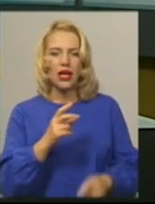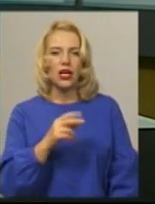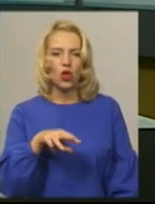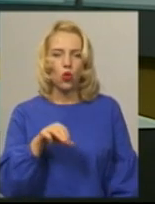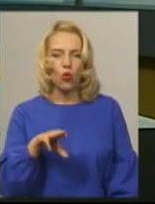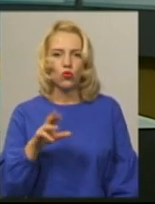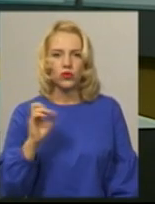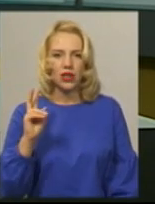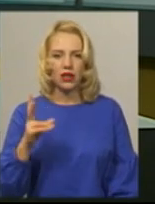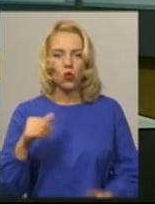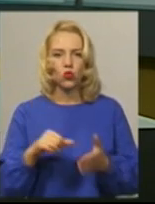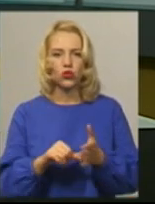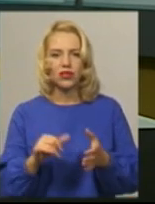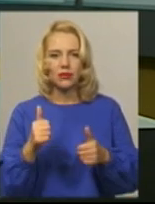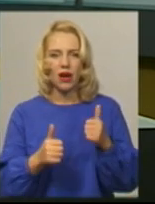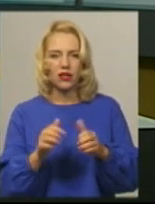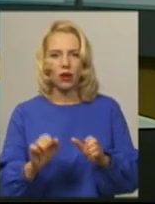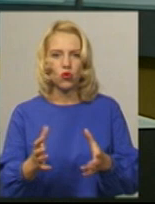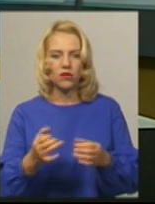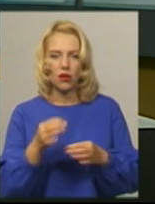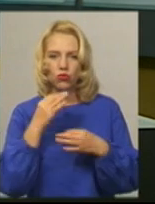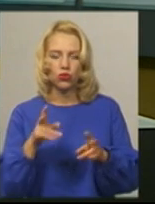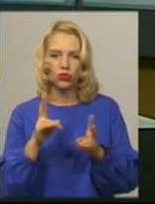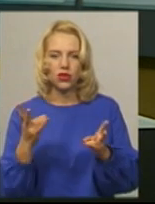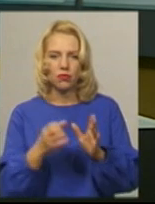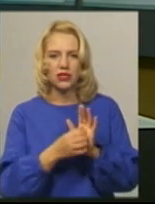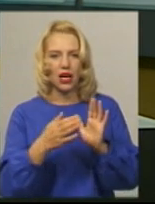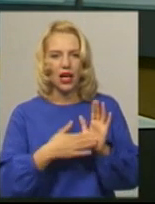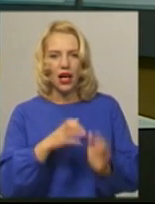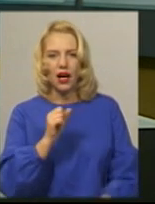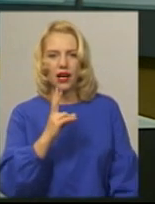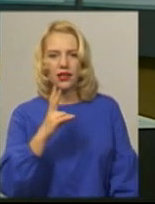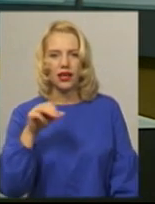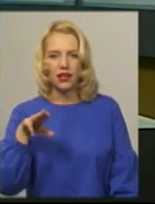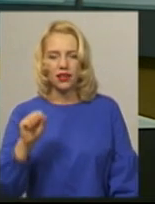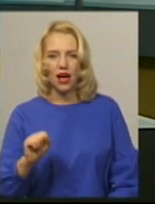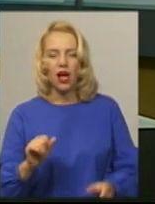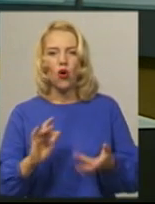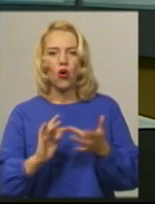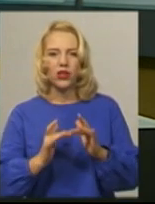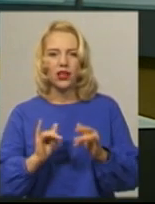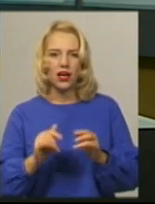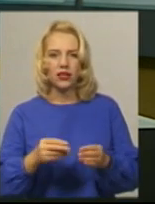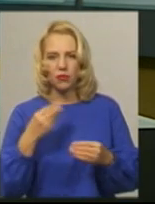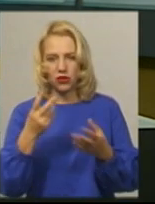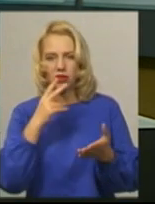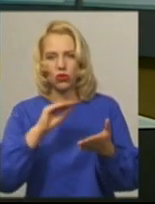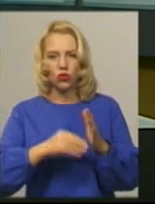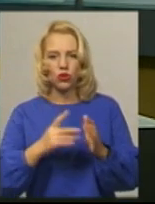словами, взяти участь у змаганнях може будь-хто. Потрібно заповнити реєстраційну анкету онлайн та пред'явити довідку про стан